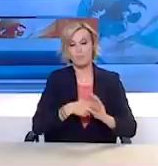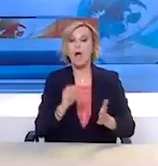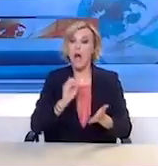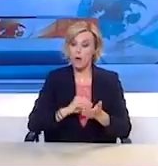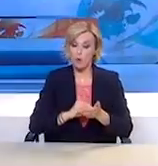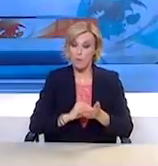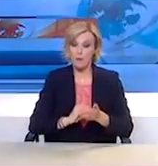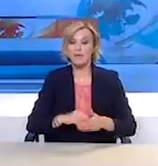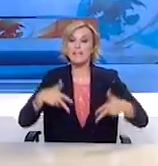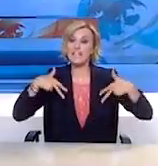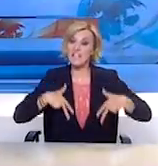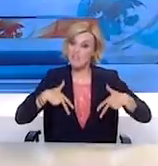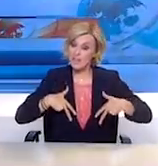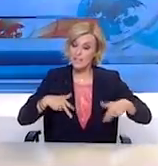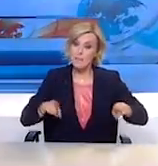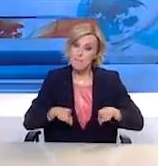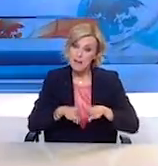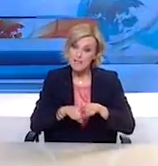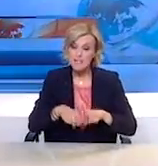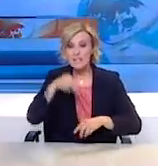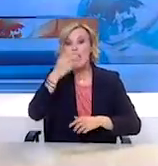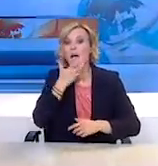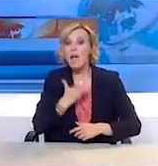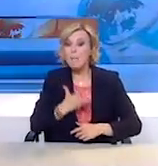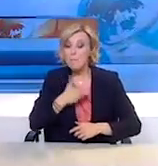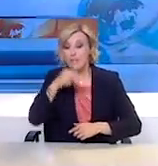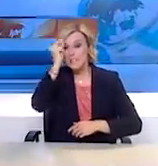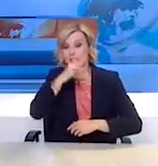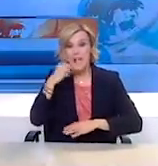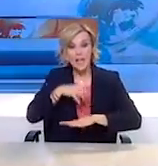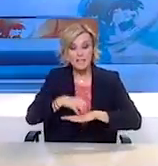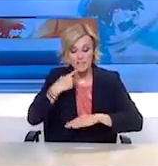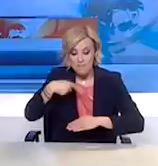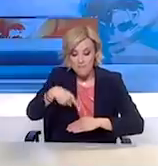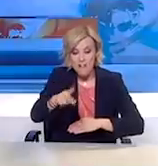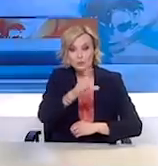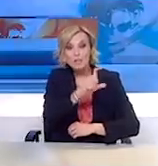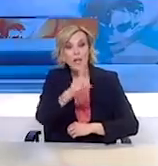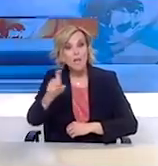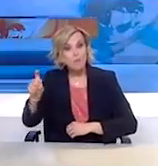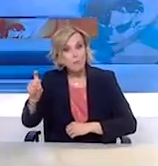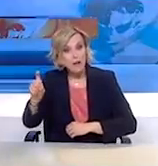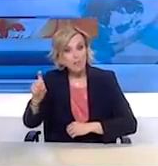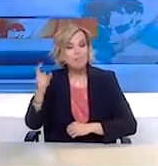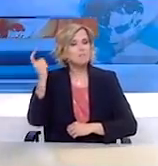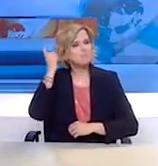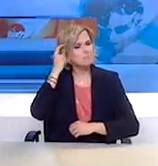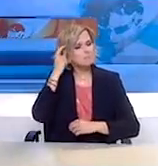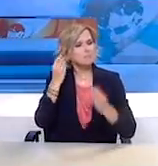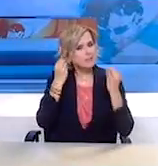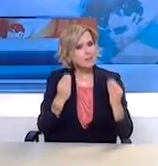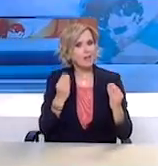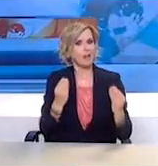πολιτείας, η Ιερά Σύνοδος προτρέπει όλους τους πιστούς να κατανοήσουν τη φετινή Μεγάλη Εβδομάδα και την Ανάσταση κατάκραν εκκλησιαστική